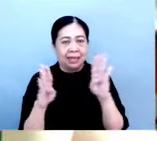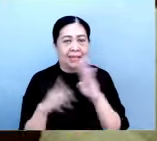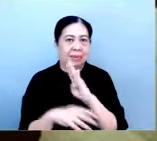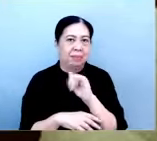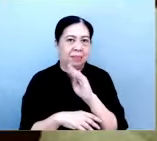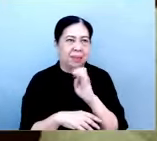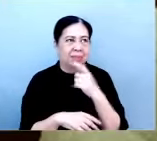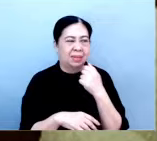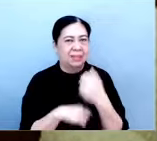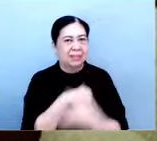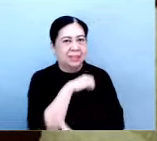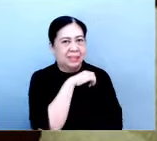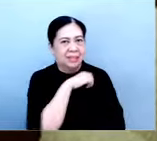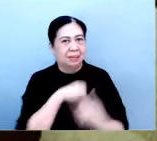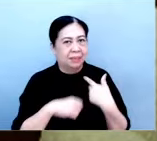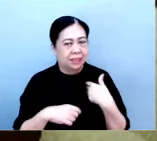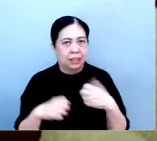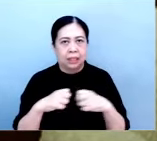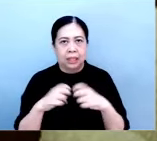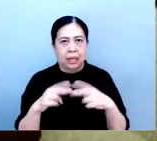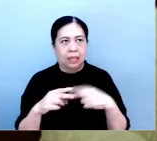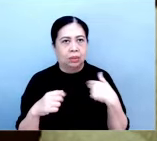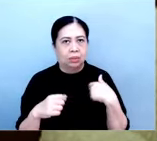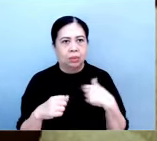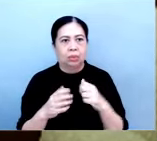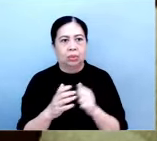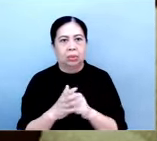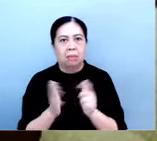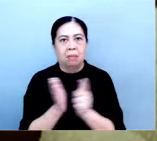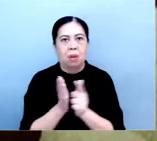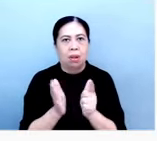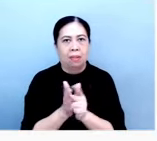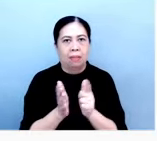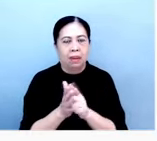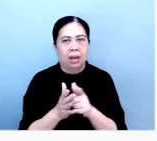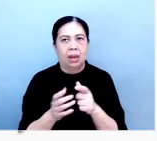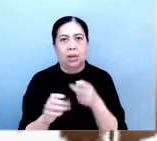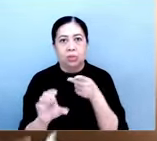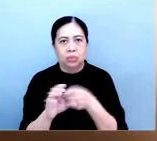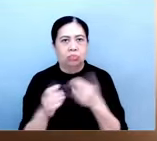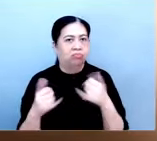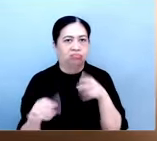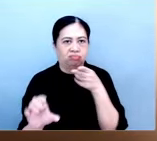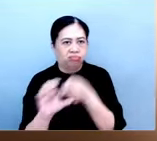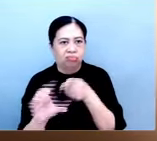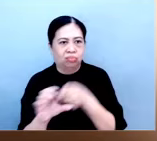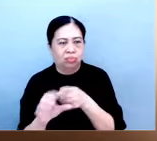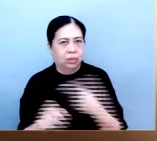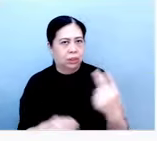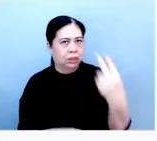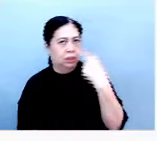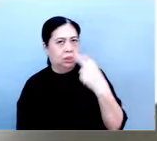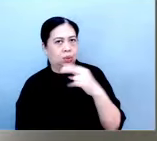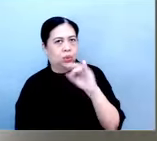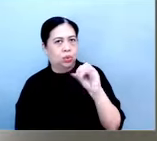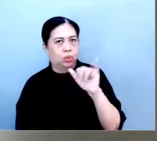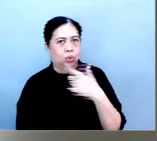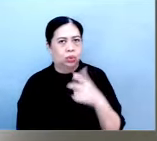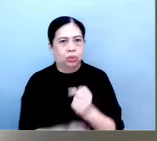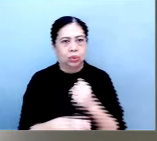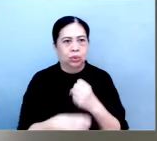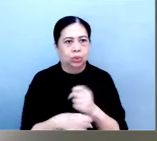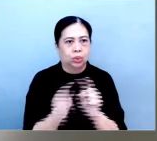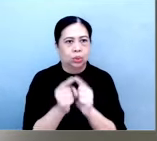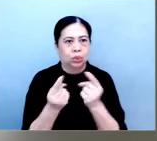kami. So kahit bata pa ako, bawal pang sumali sa mga ganon. Sali ako. So nung nakita ko ni Ate Joy doon na nagbubuo siya ng grupo